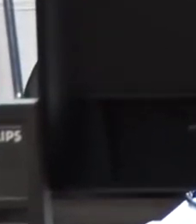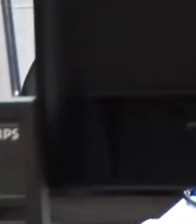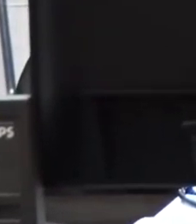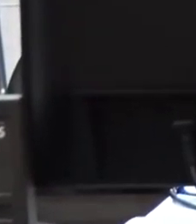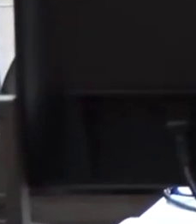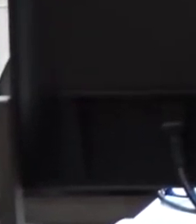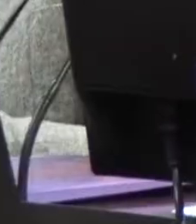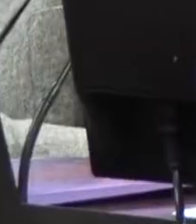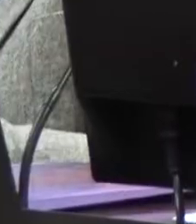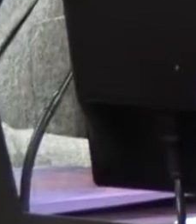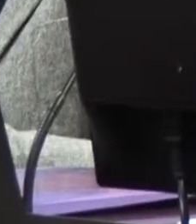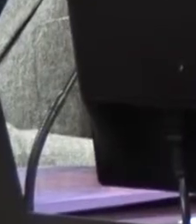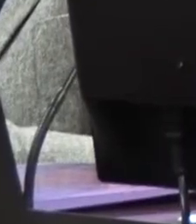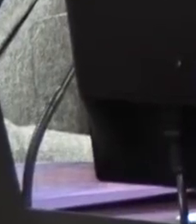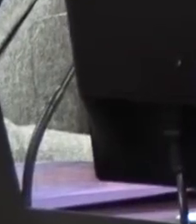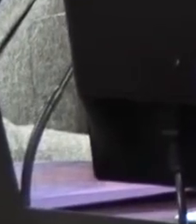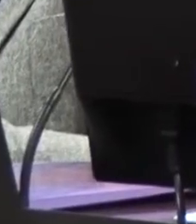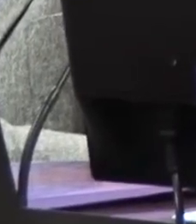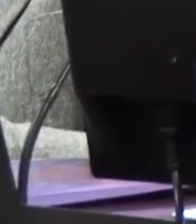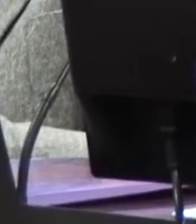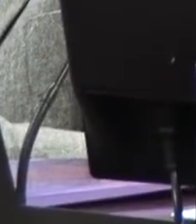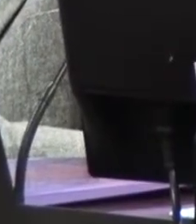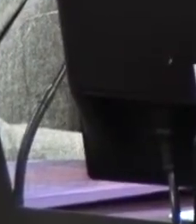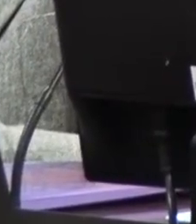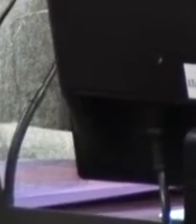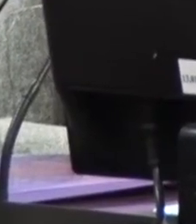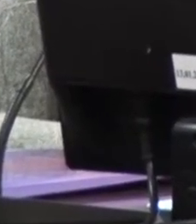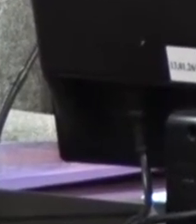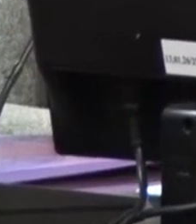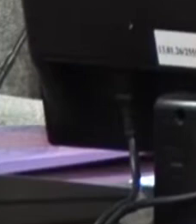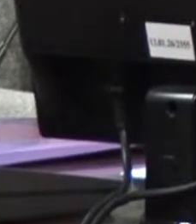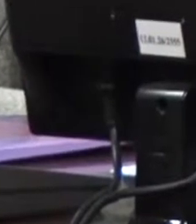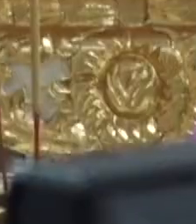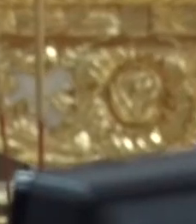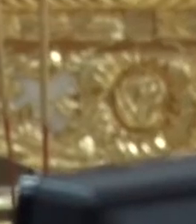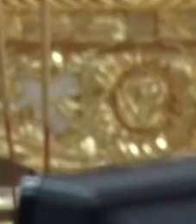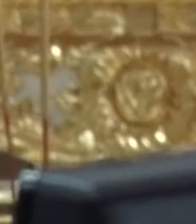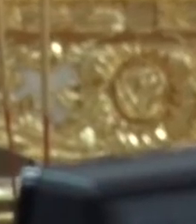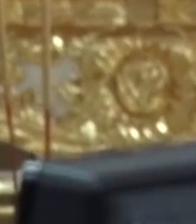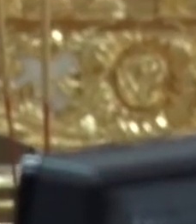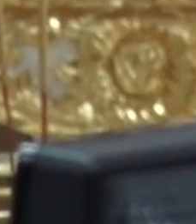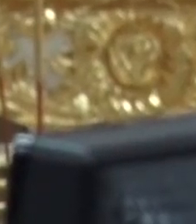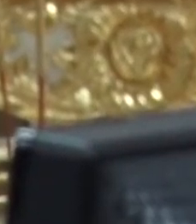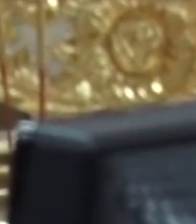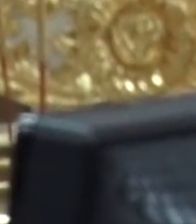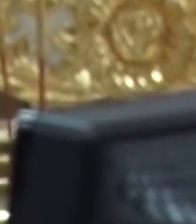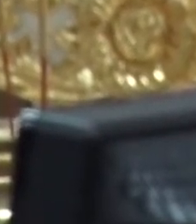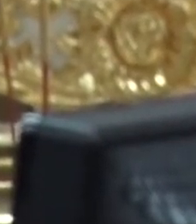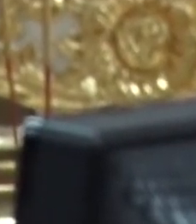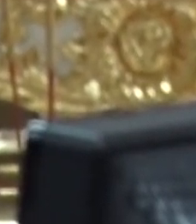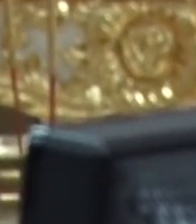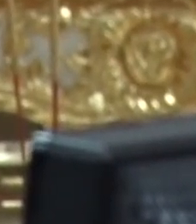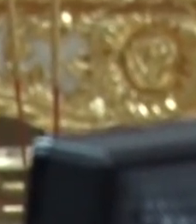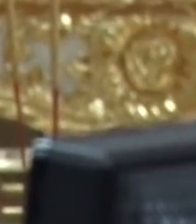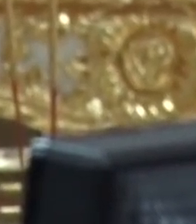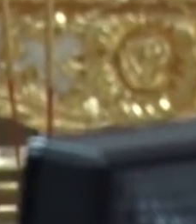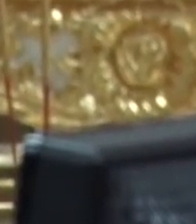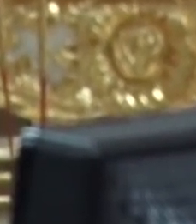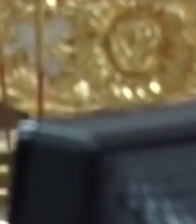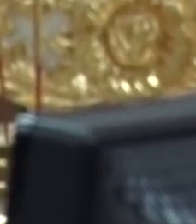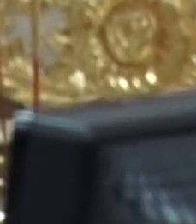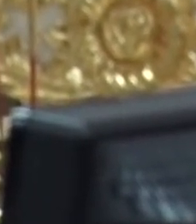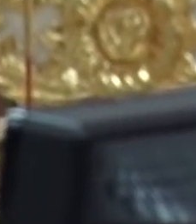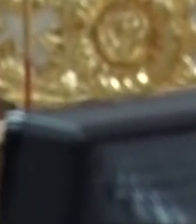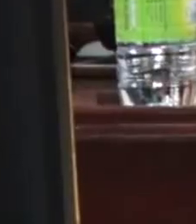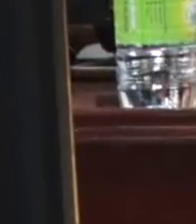ส์สาธารณรัฐฟิลิปปินส์เข้าศึกษาดูงานด้านการจัดการเรียนการสอนตั้งแต่ระดับชั้นอนุบาลจนถึงระ